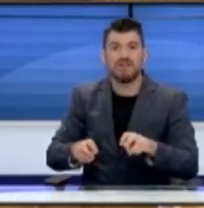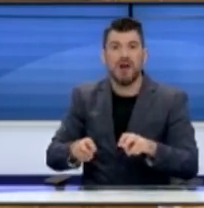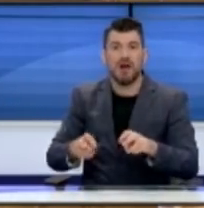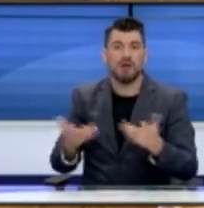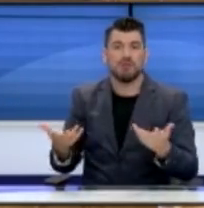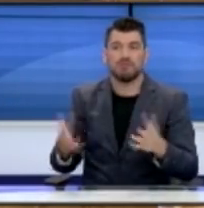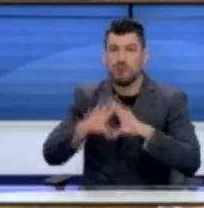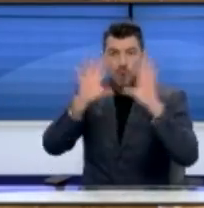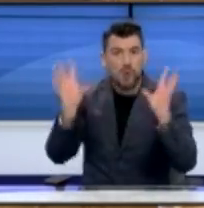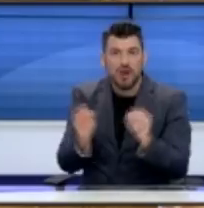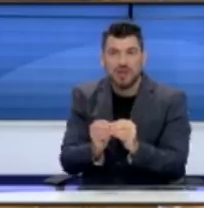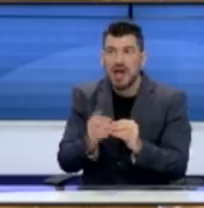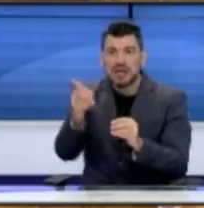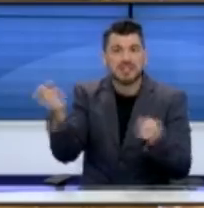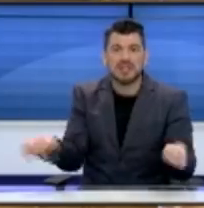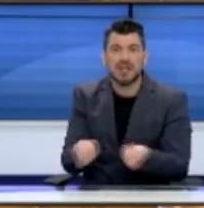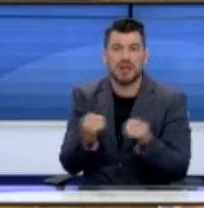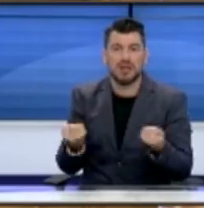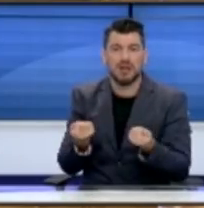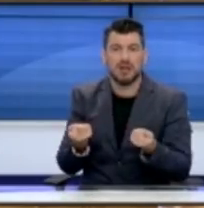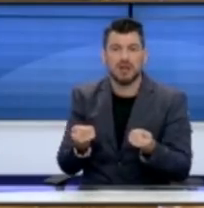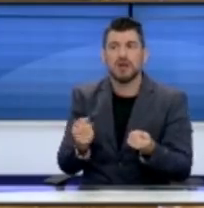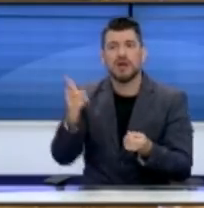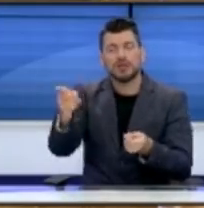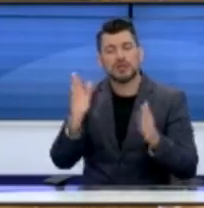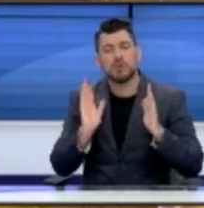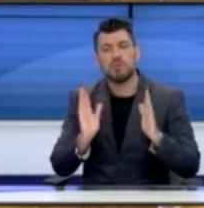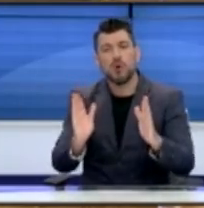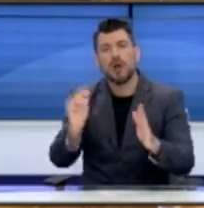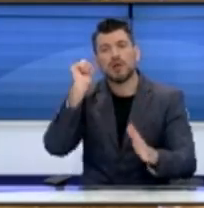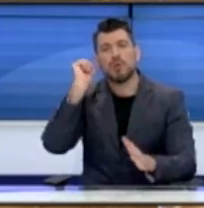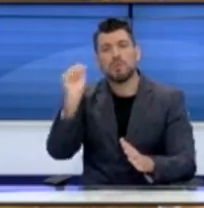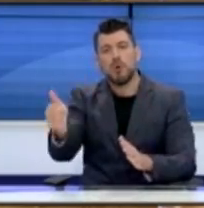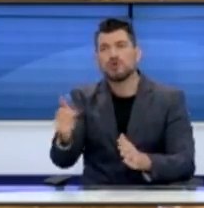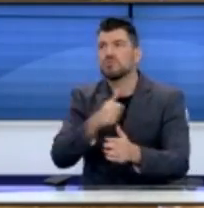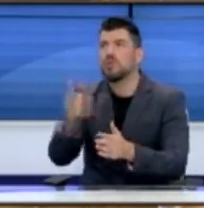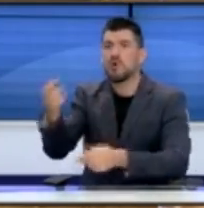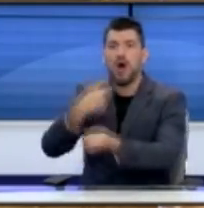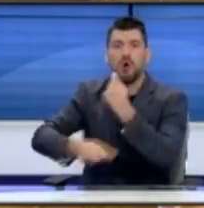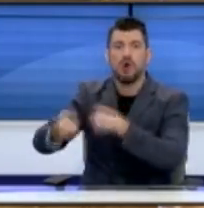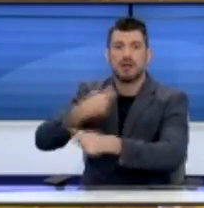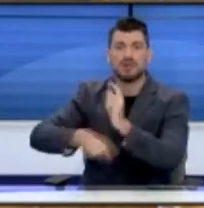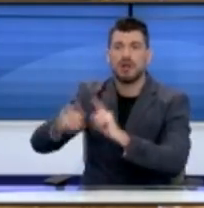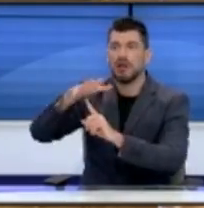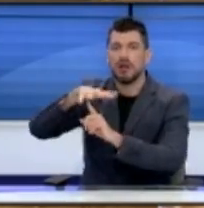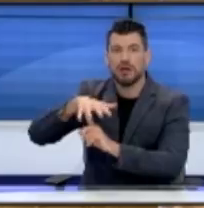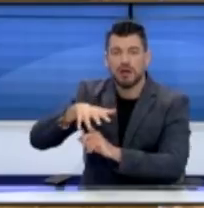προστασίας, τι κάνετε? Προχωράτε μόνο σε παραπέρα ενίσχυση των εναέριων μέσων, τα οποία χρειάζονται, αλλά